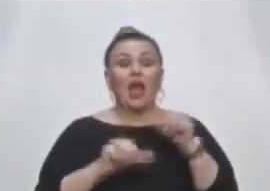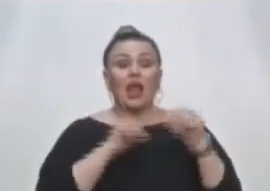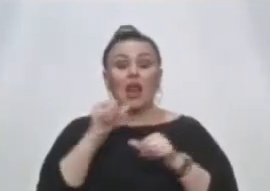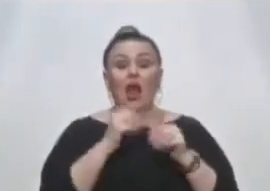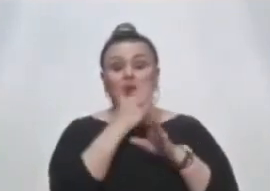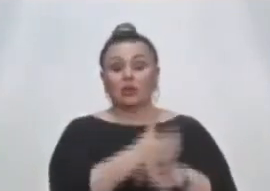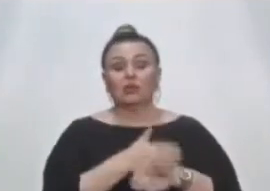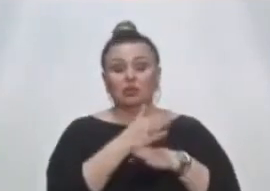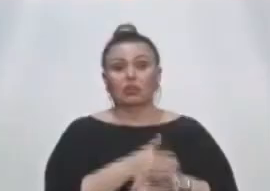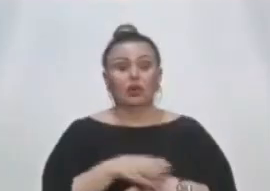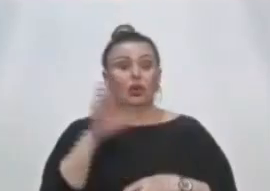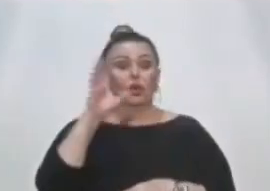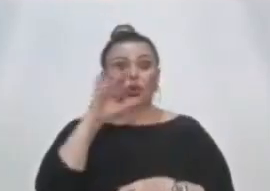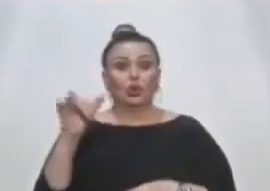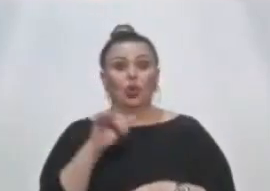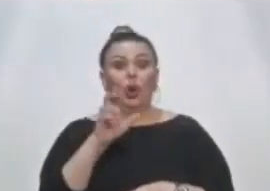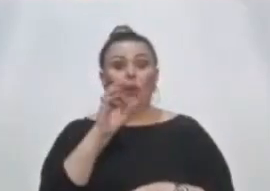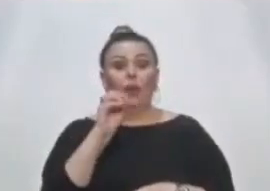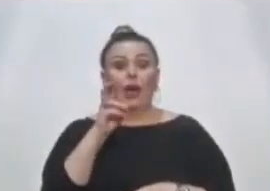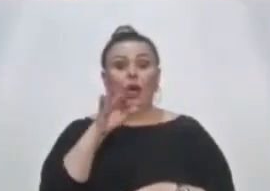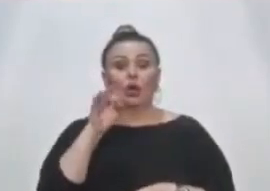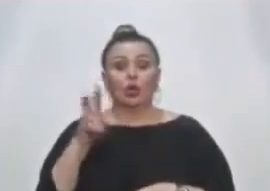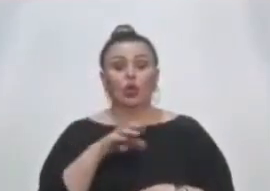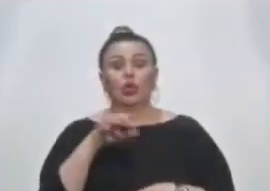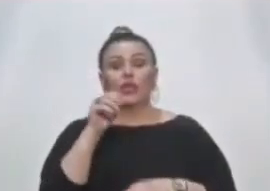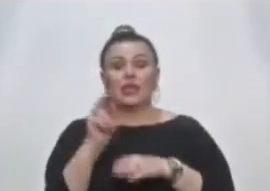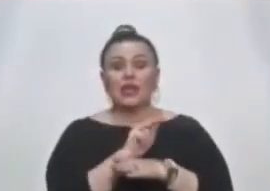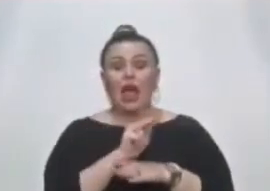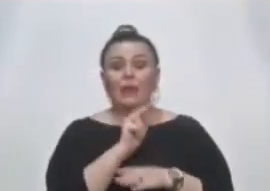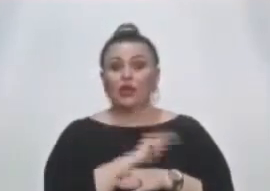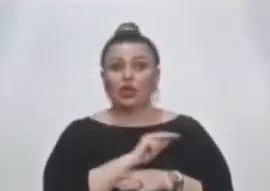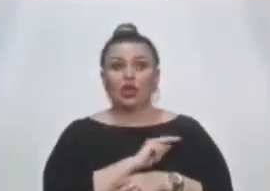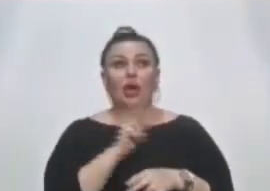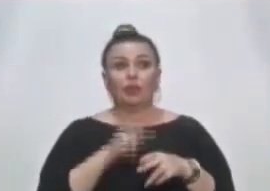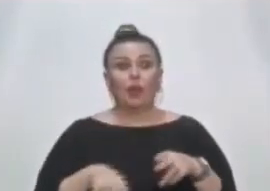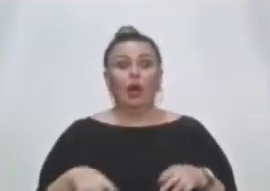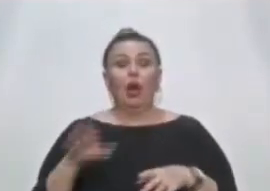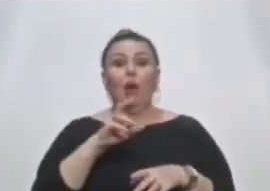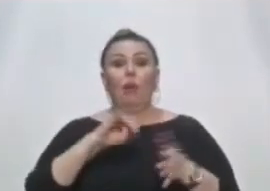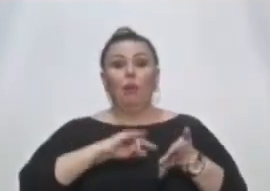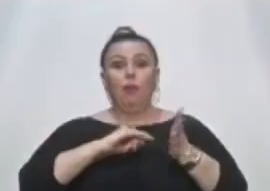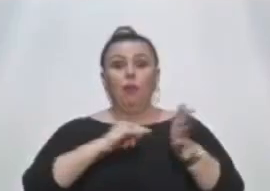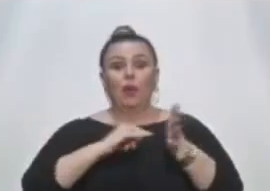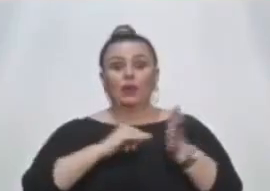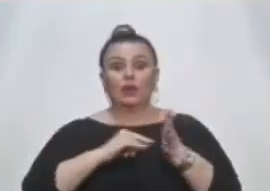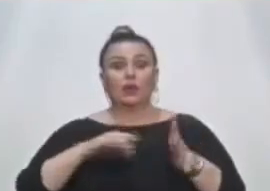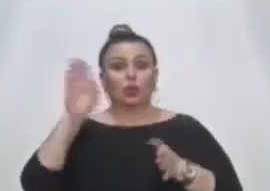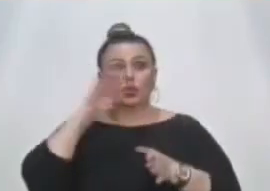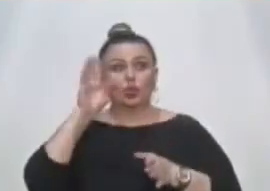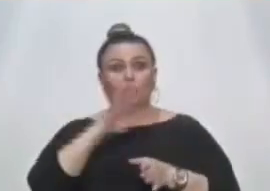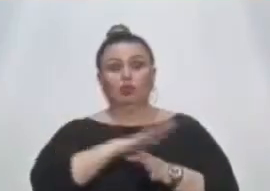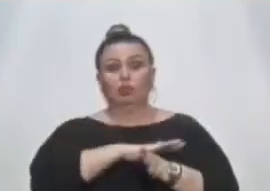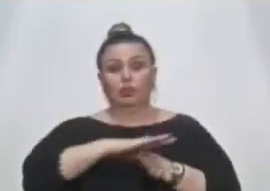5000 kubmetr su tutumuna malik olan beton hovuzda cari təmir işləri görülür. Hovuz keyfiyyətli membran təbəqə ilə örtülüb.